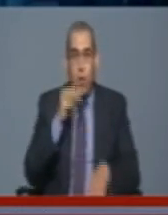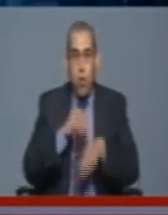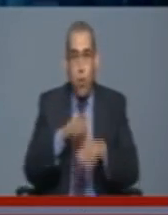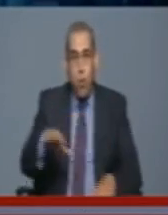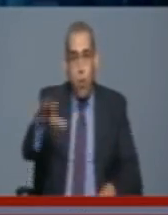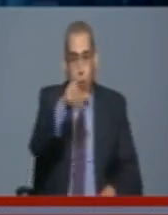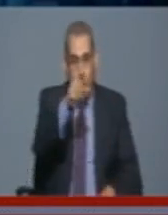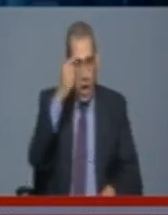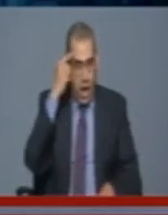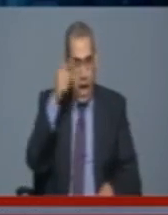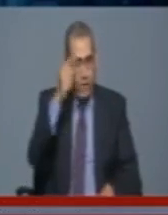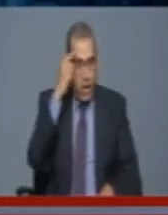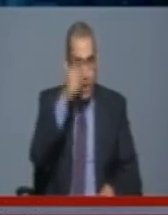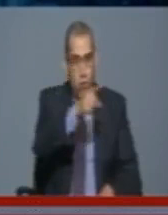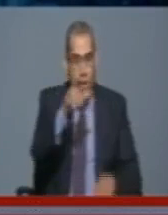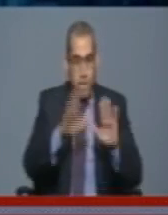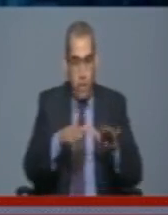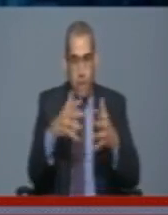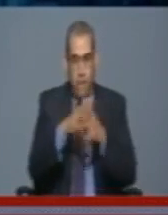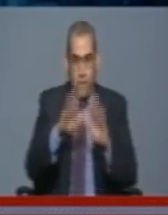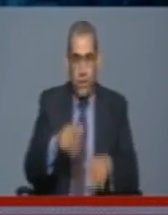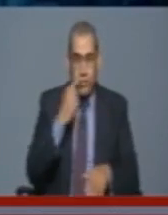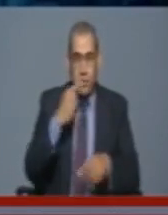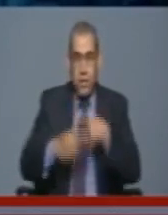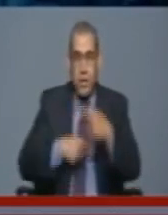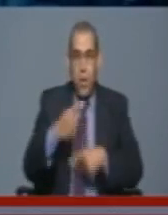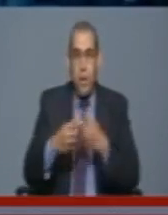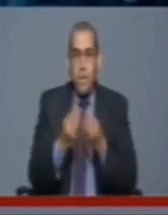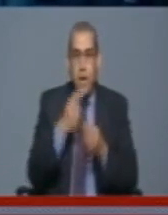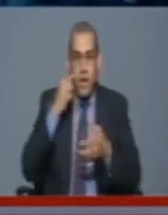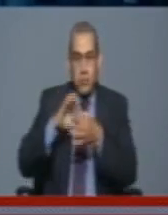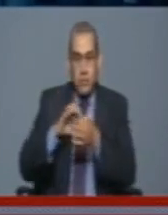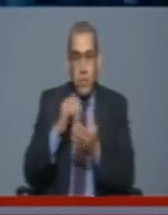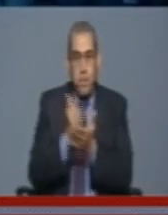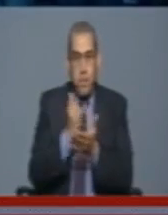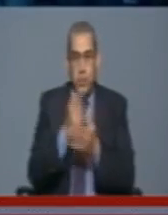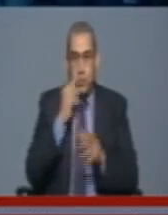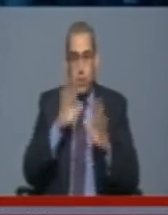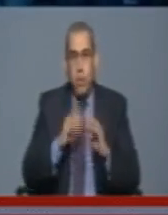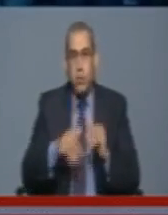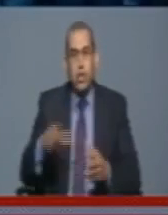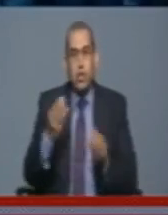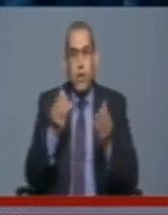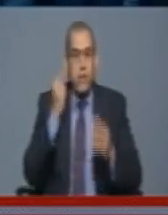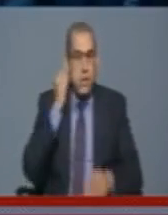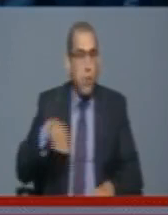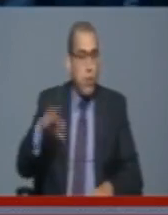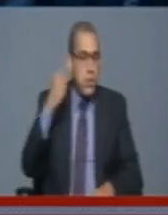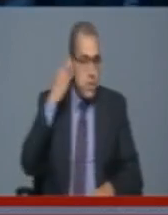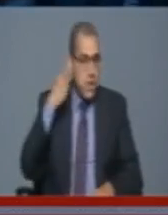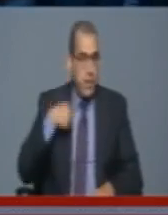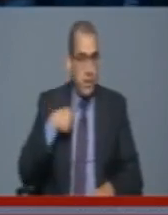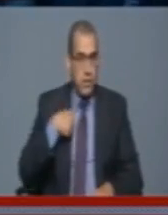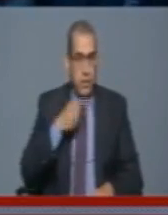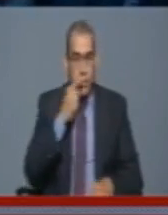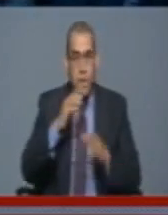عارفين ده لان انتوا كنتوا موجودين على تواصل مستمر، لكن اكيد المصريين بيسمعوني وناس كتير تانية في الدنيا بتسمعني دلوقتي، معبر